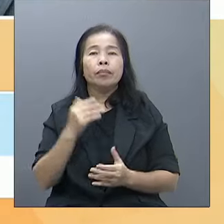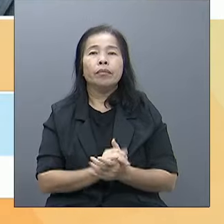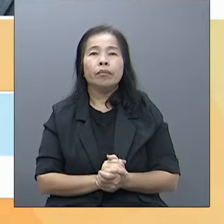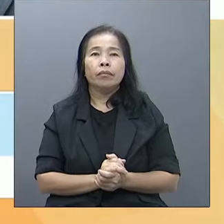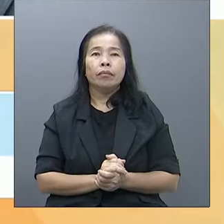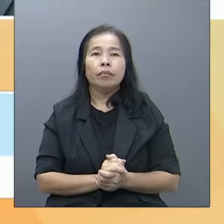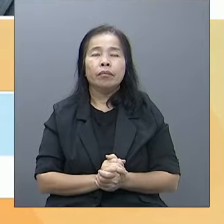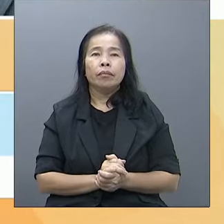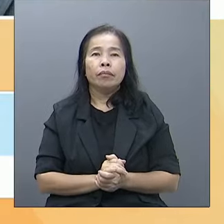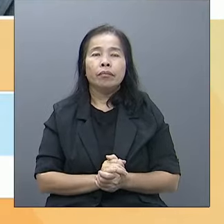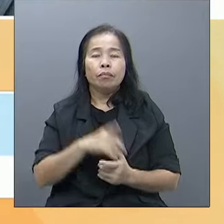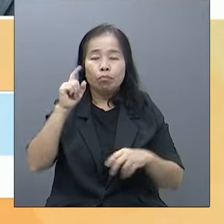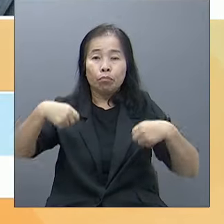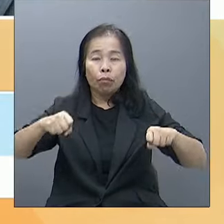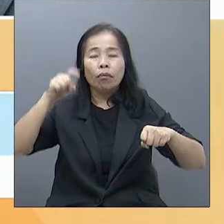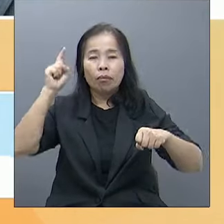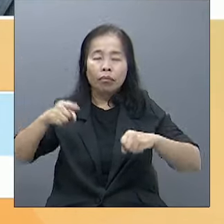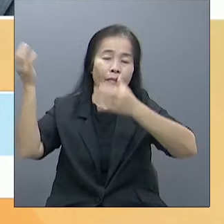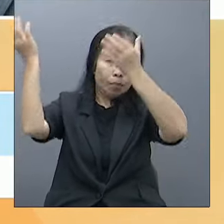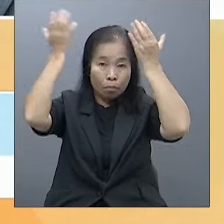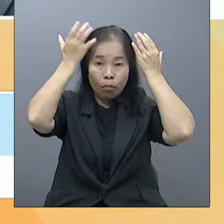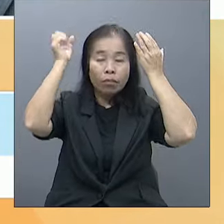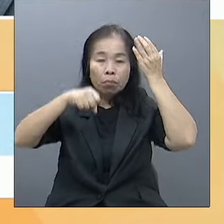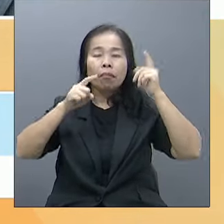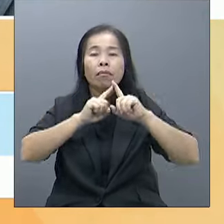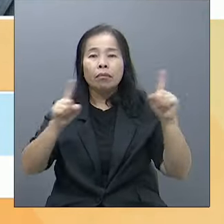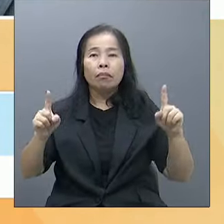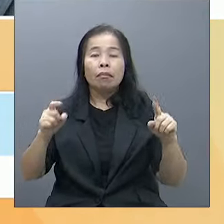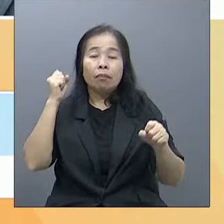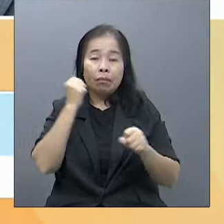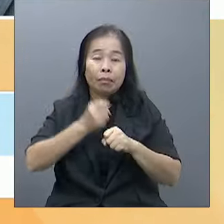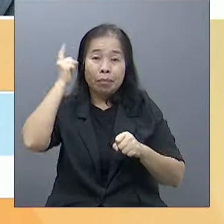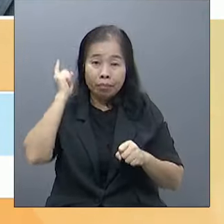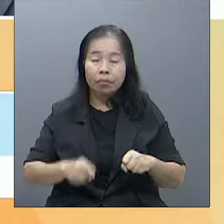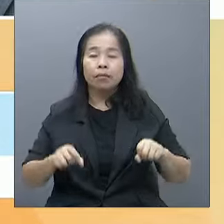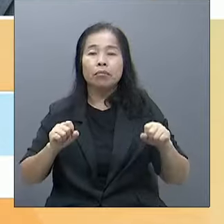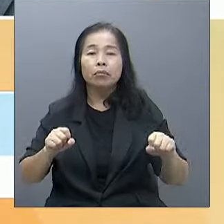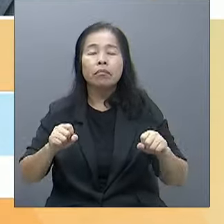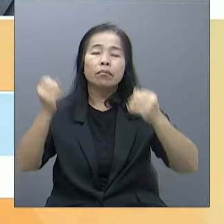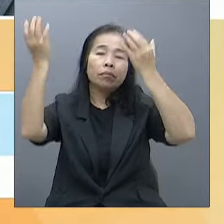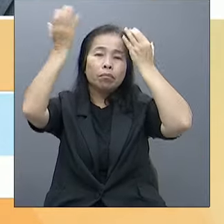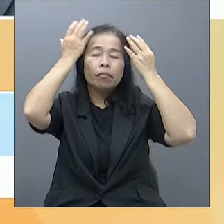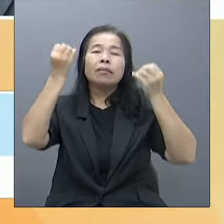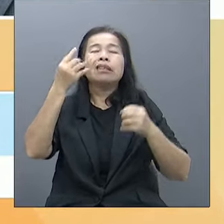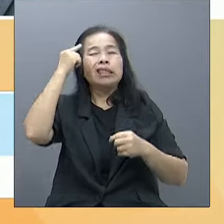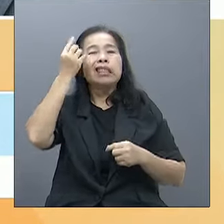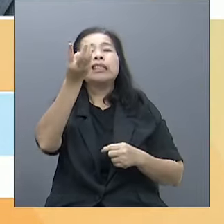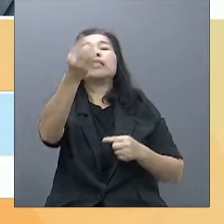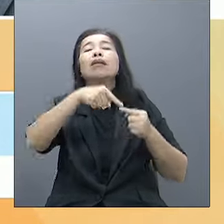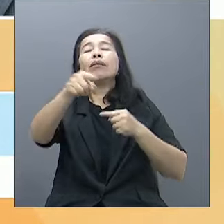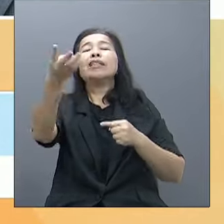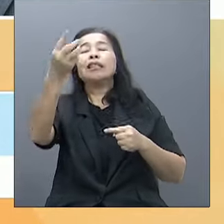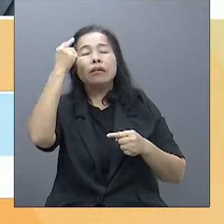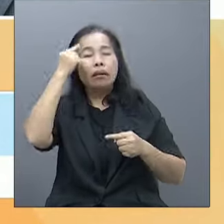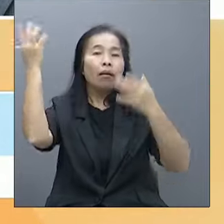ตอร์ไซค์ต้องใส่หมวกกันน็อก ค่ะ ยกตัวอย่างนะ ค่ะ แต่พอเราขี่ไปใกล้ๆเนี่ยเราไม่ใส ่ เพราะเราบอกไปแค่นี้เ